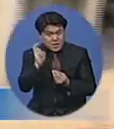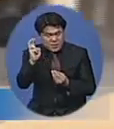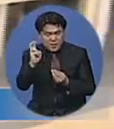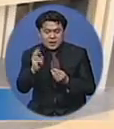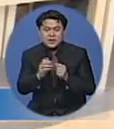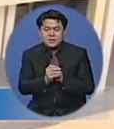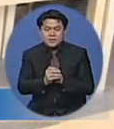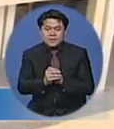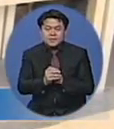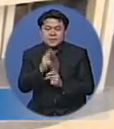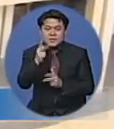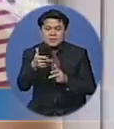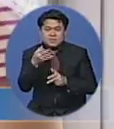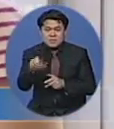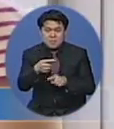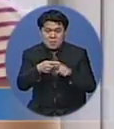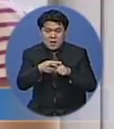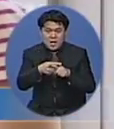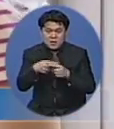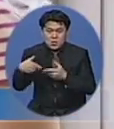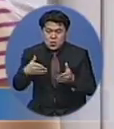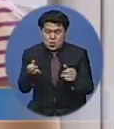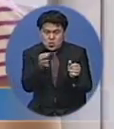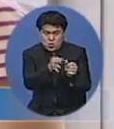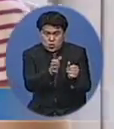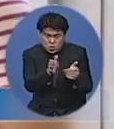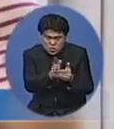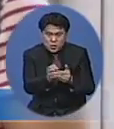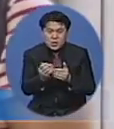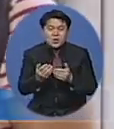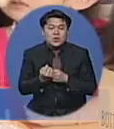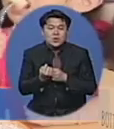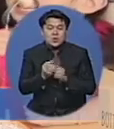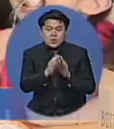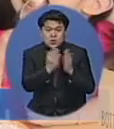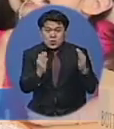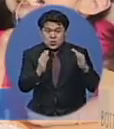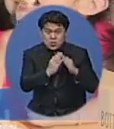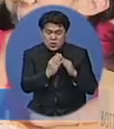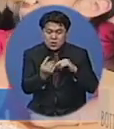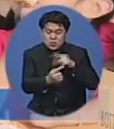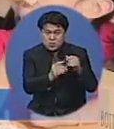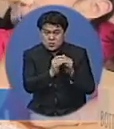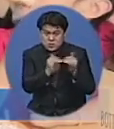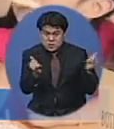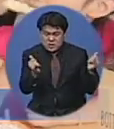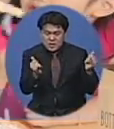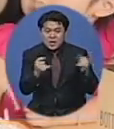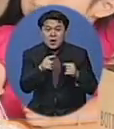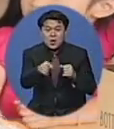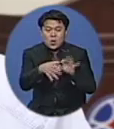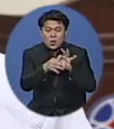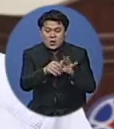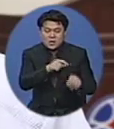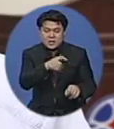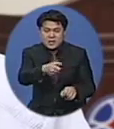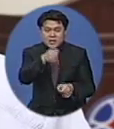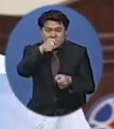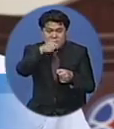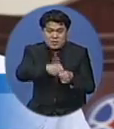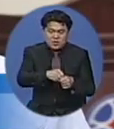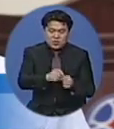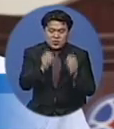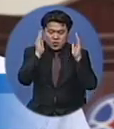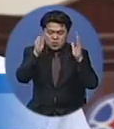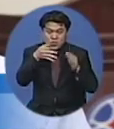사업비 절반을 지원하고 도서관 운영자에게는 관련 자격 취득 수강료를 지원할 예정입니다. 독서